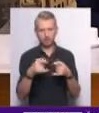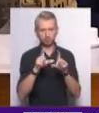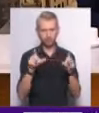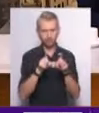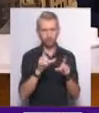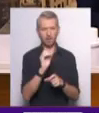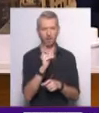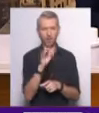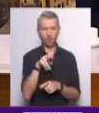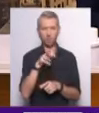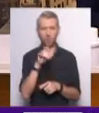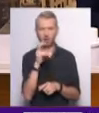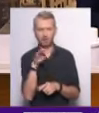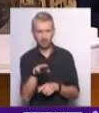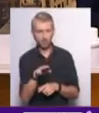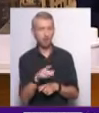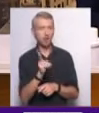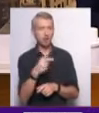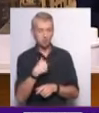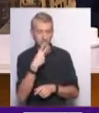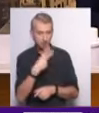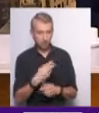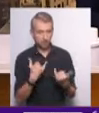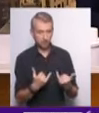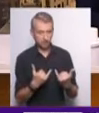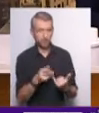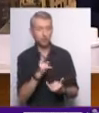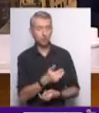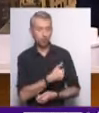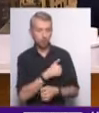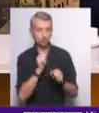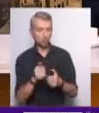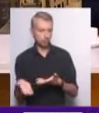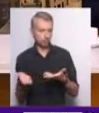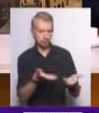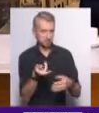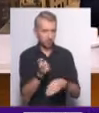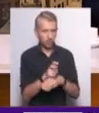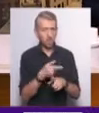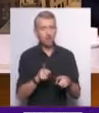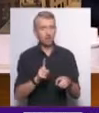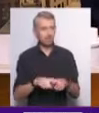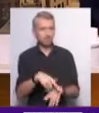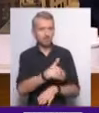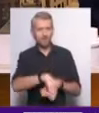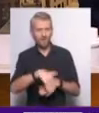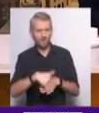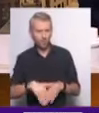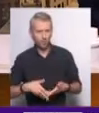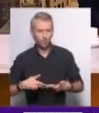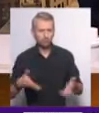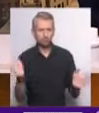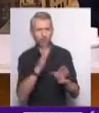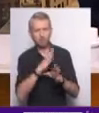Тому так само, хто мене бачить, хто хоче, можете приєднатися. Це є просто небо, абсолютно